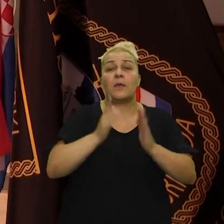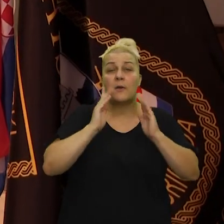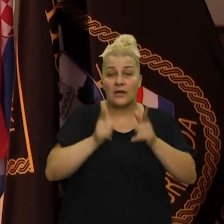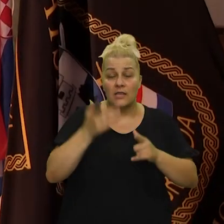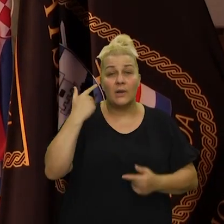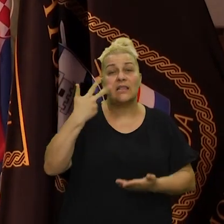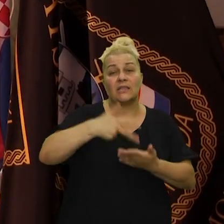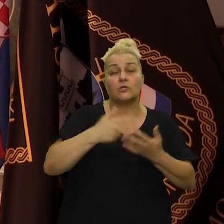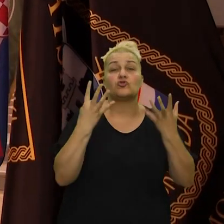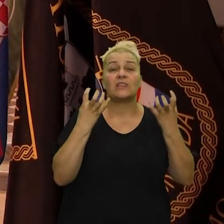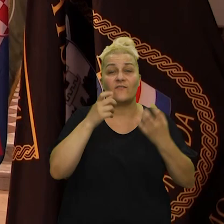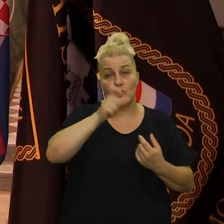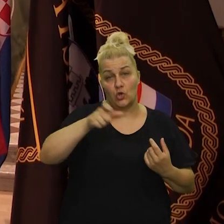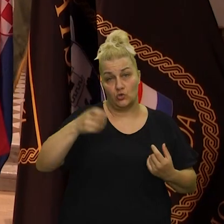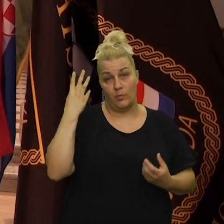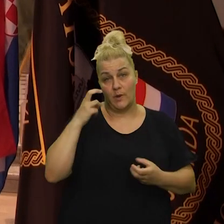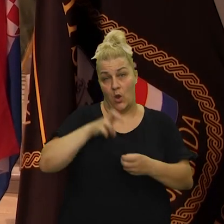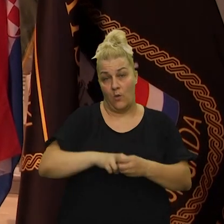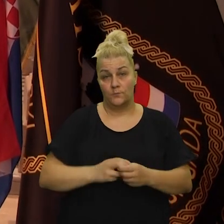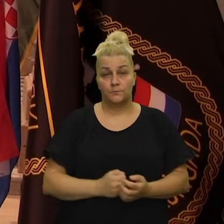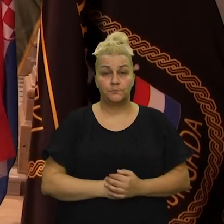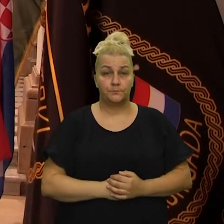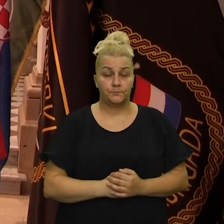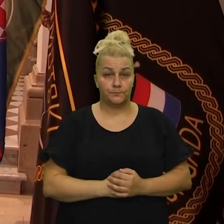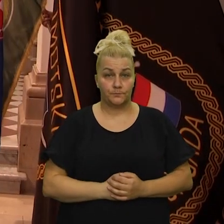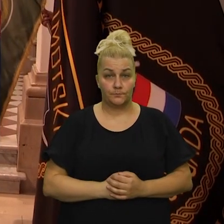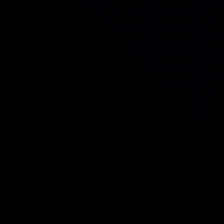gotovo 3900 pripadnika.